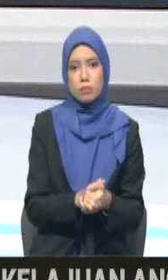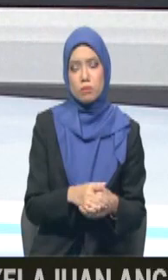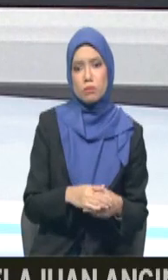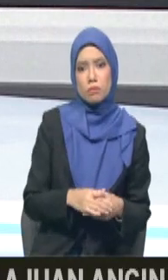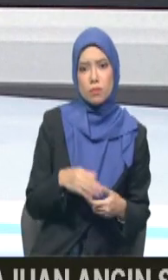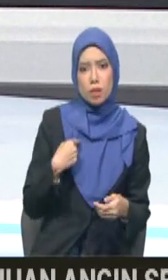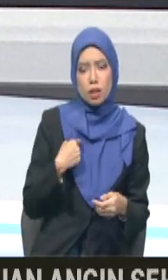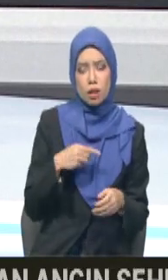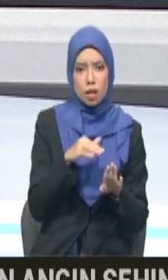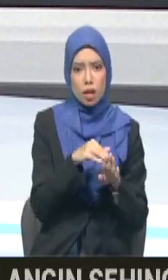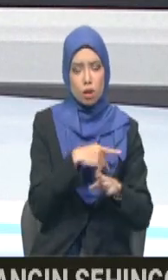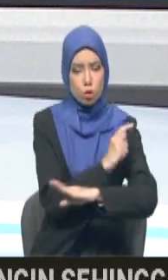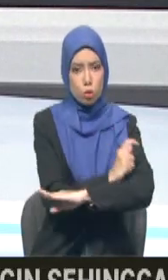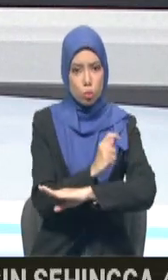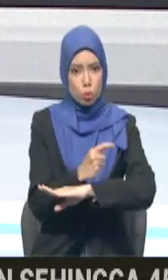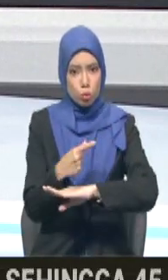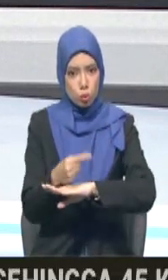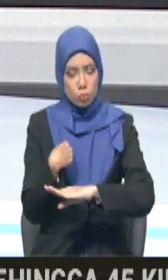kemasyarakatan daerah